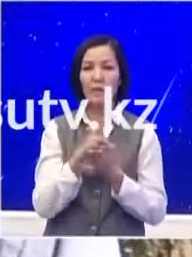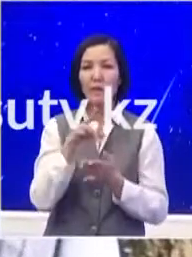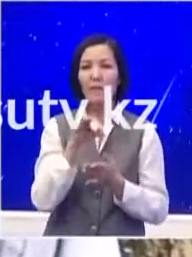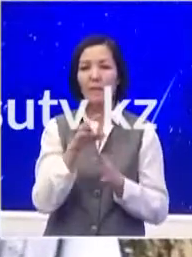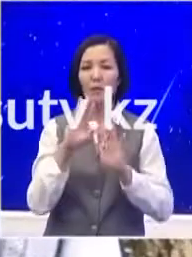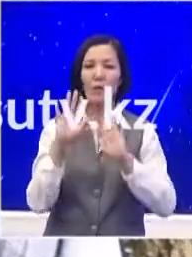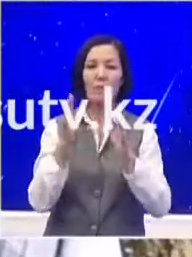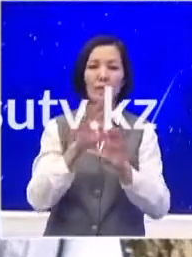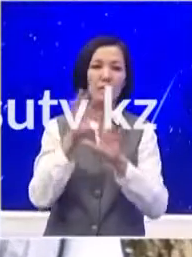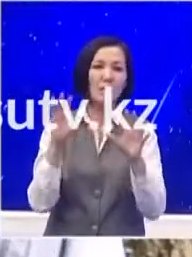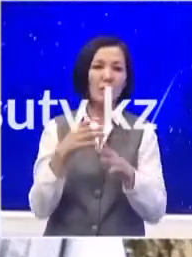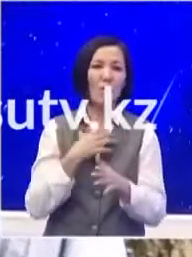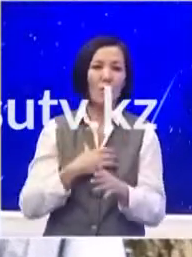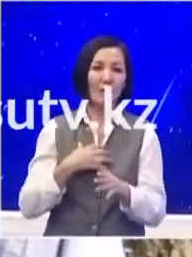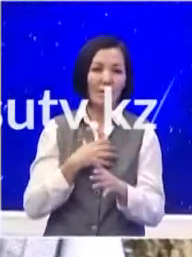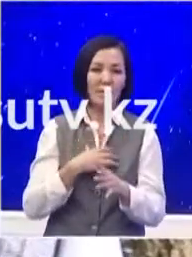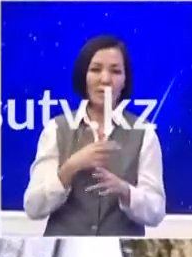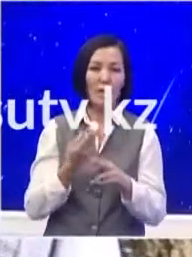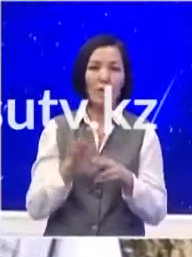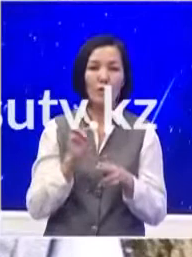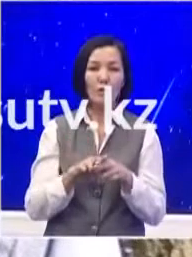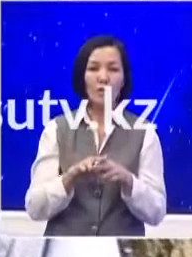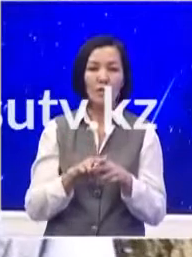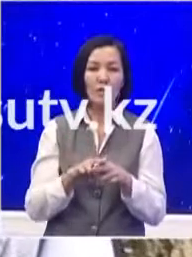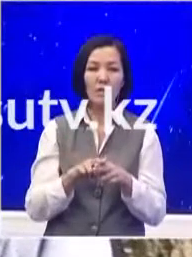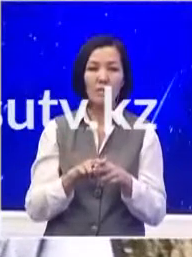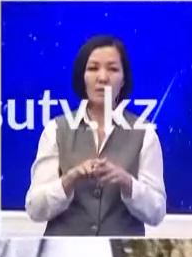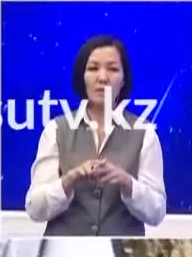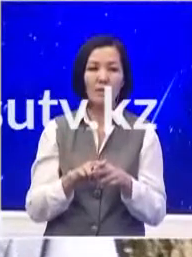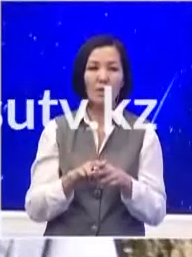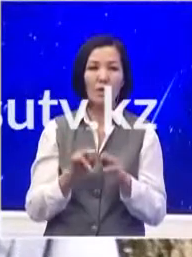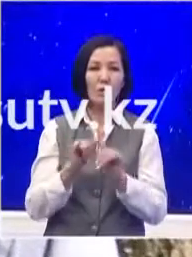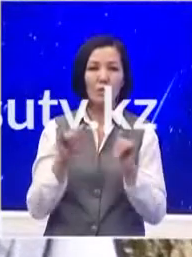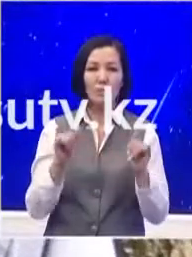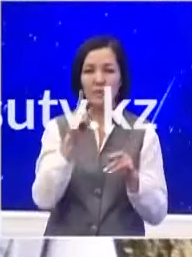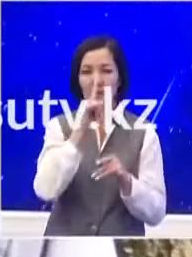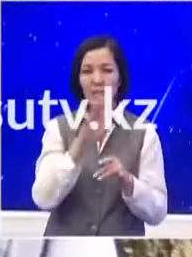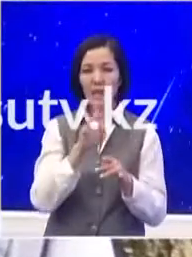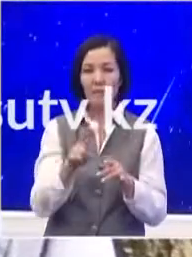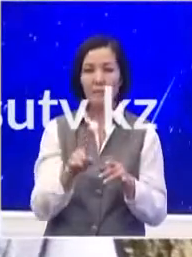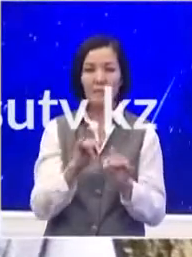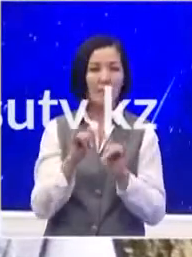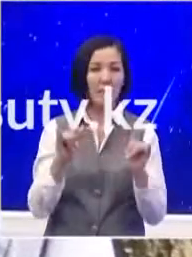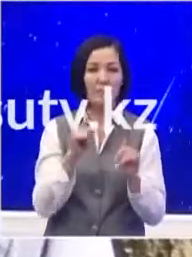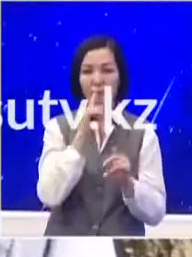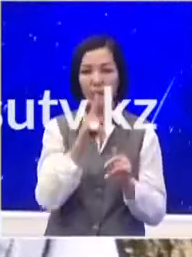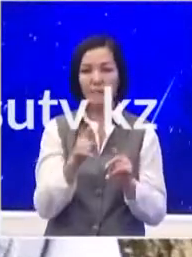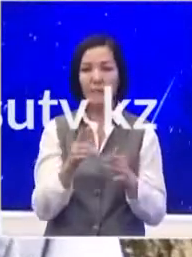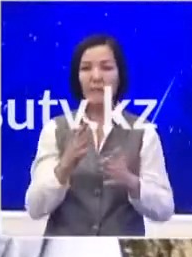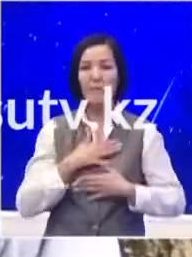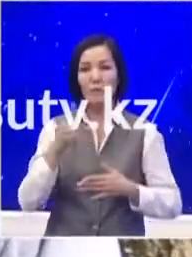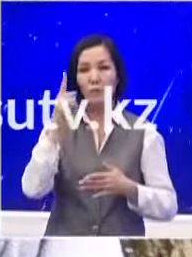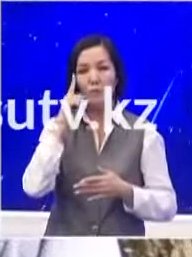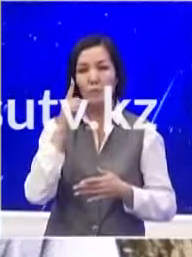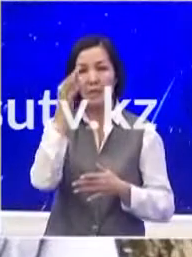Помологиялық бақты сақтау өте маңызды. Өйткені генофондты сақтамай, біз одан әрі жұмыс істей алмаймыз, дамымаймыз. Менің ойымша, біздің